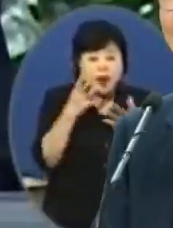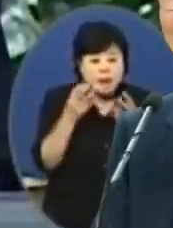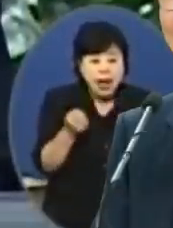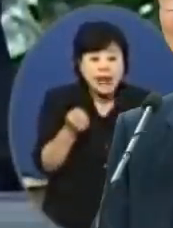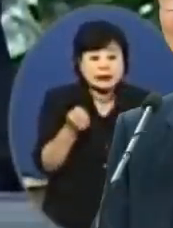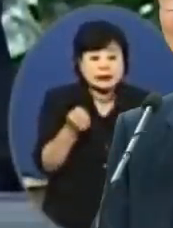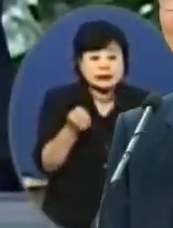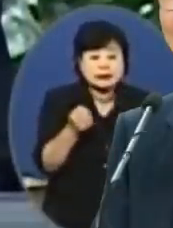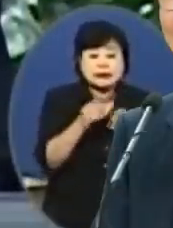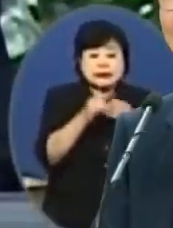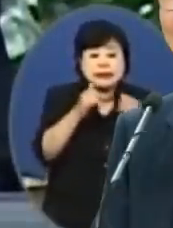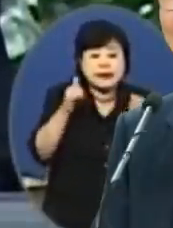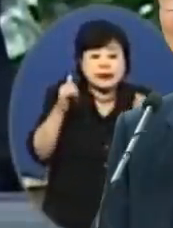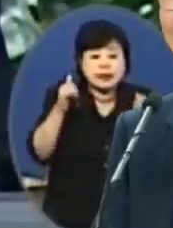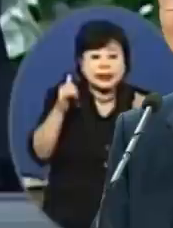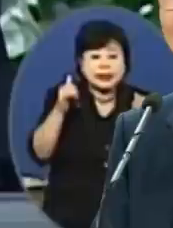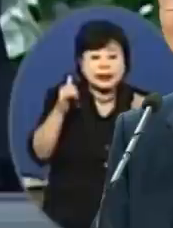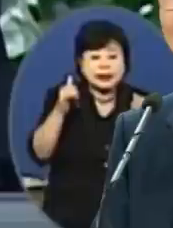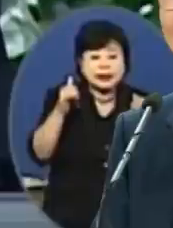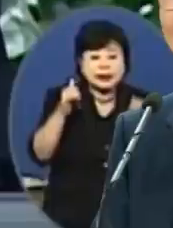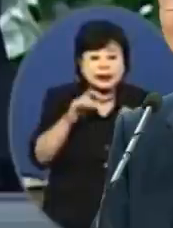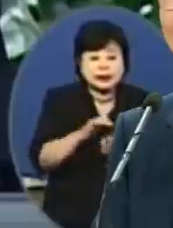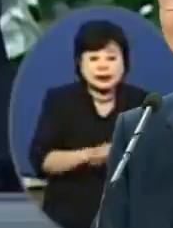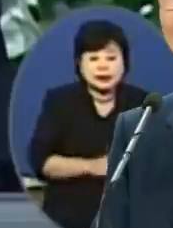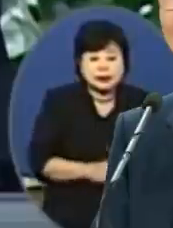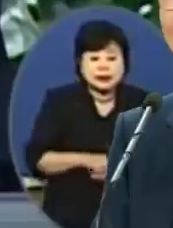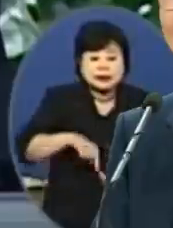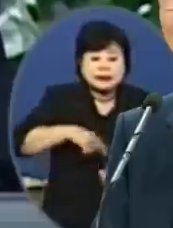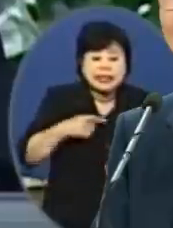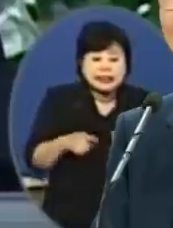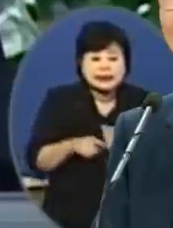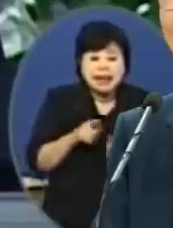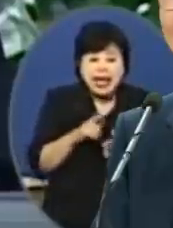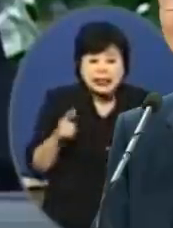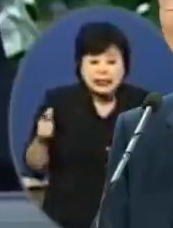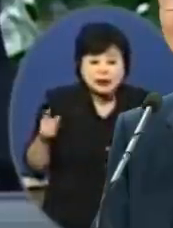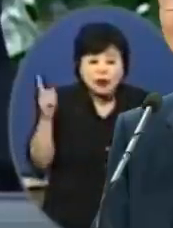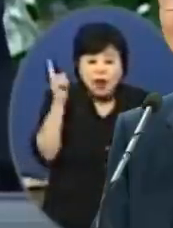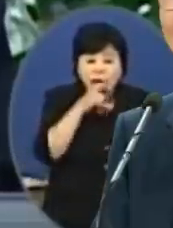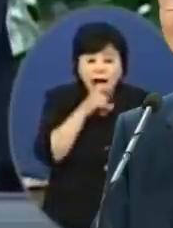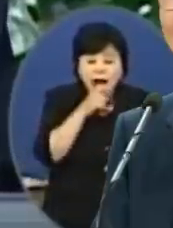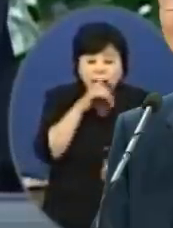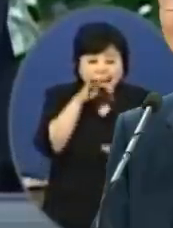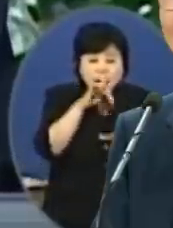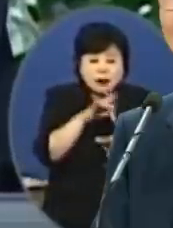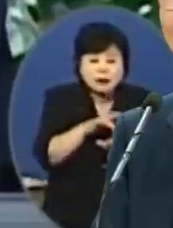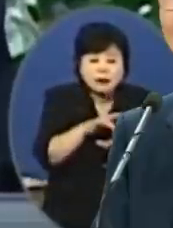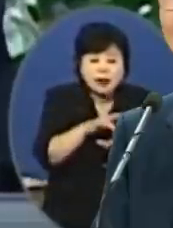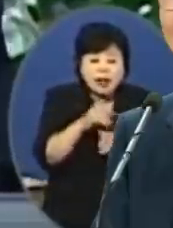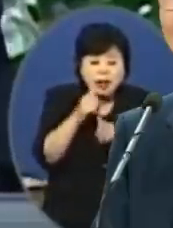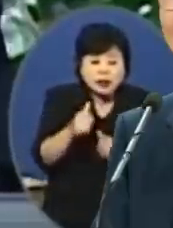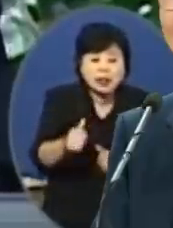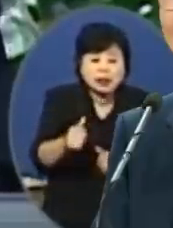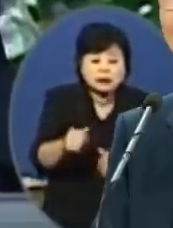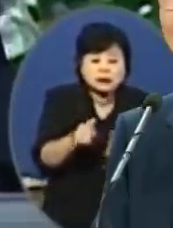수없이 많은 사람들이 자기의 뜻이 아닌 악령의 뜻을 쫓아서 인생에 불의를